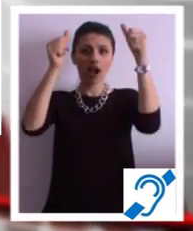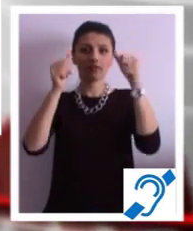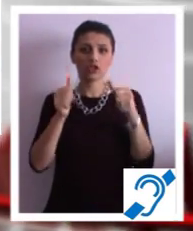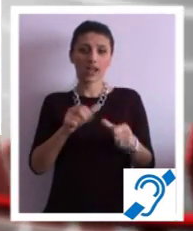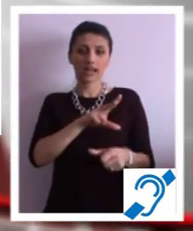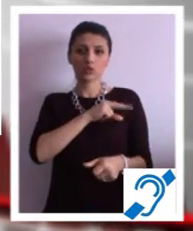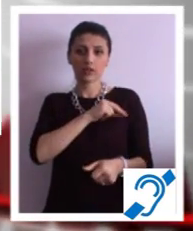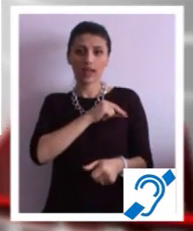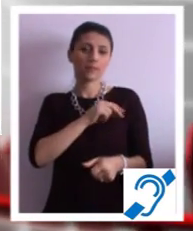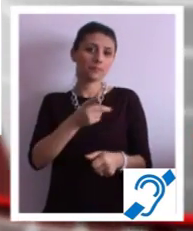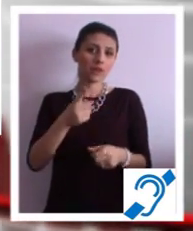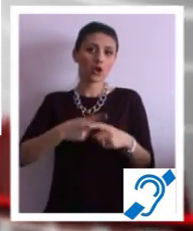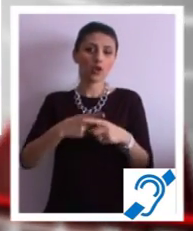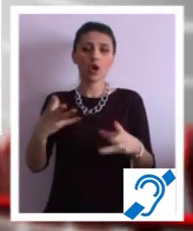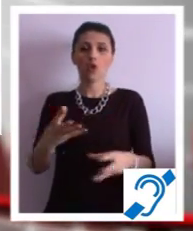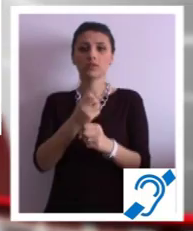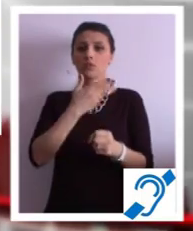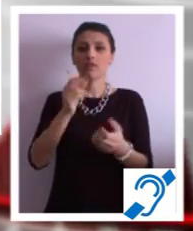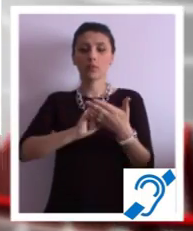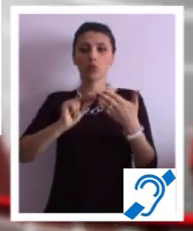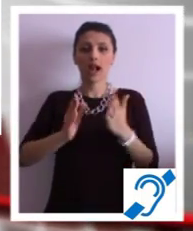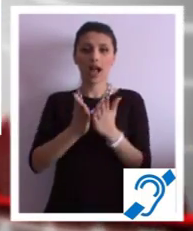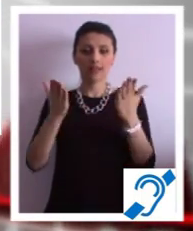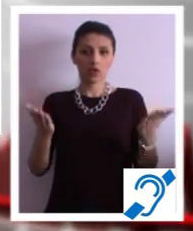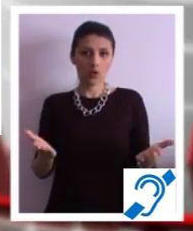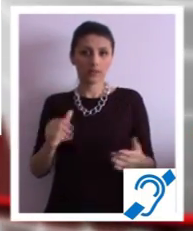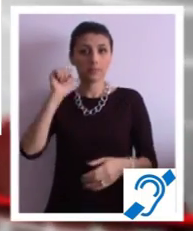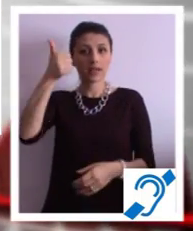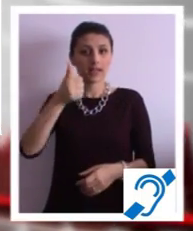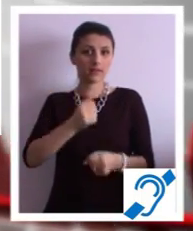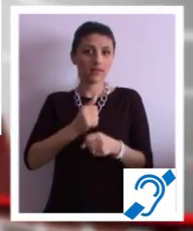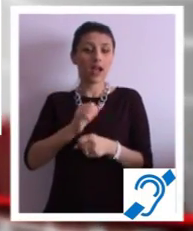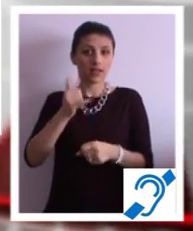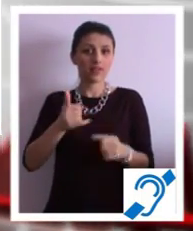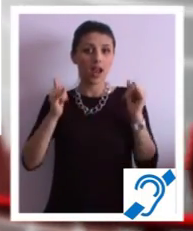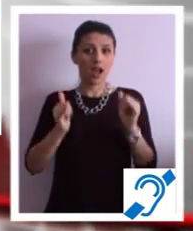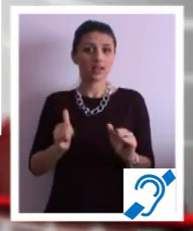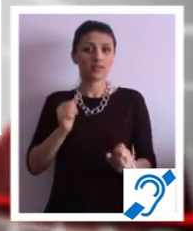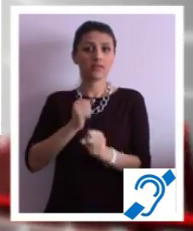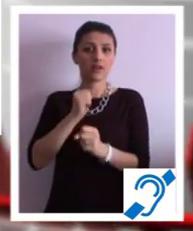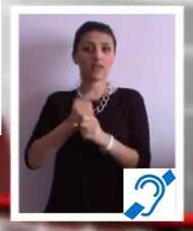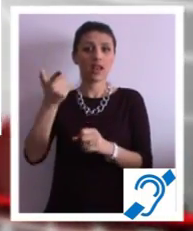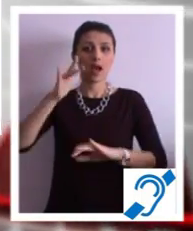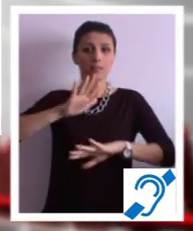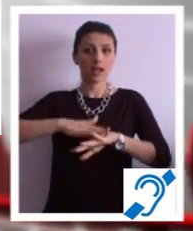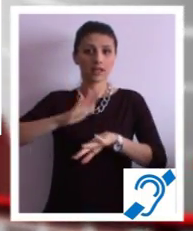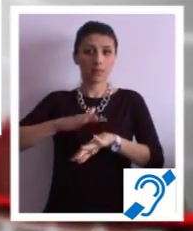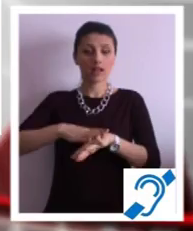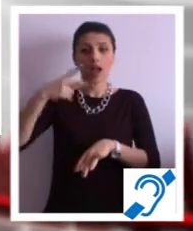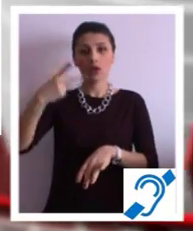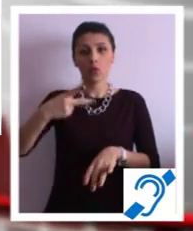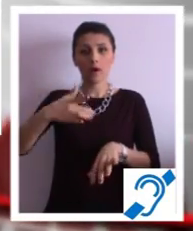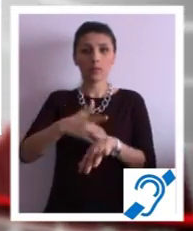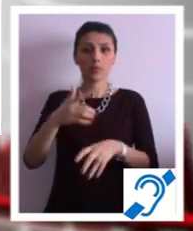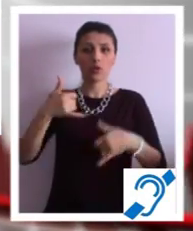afișate rezultatele. Notele obținute nu vor fi trecute în catalog. Mâine vom avea simulare la matematică, a doua probă de